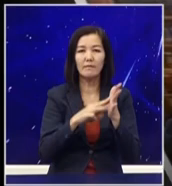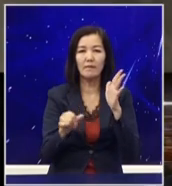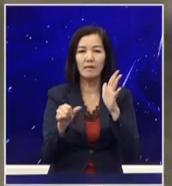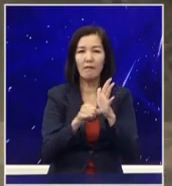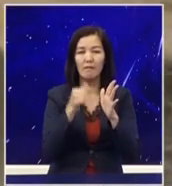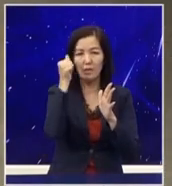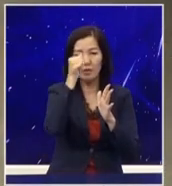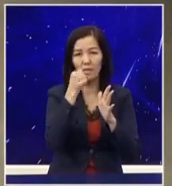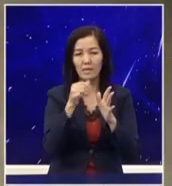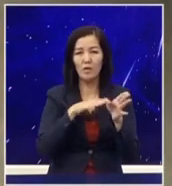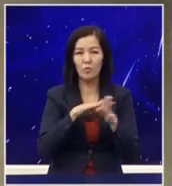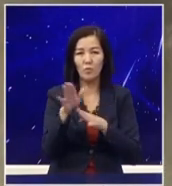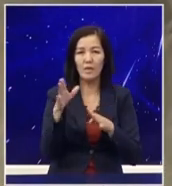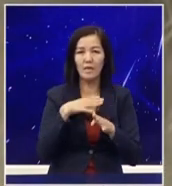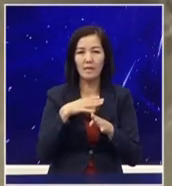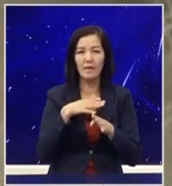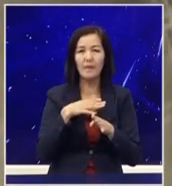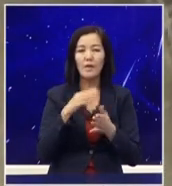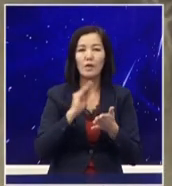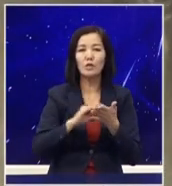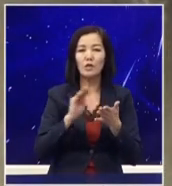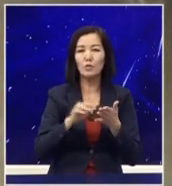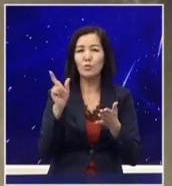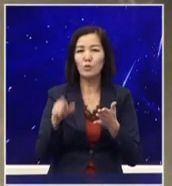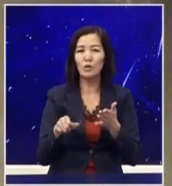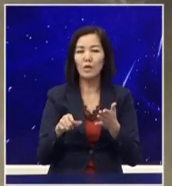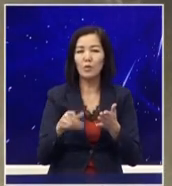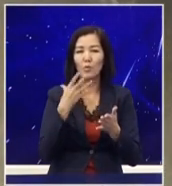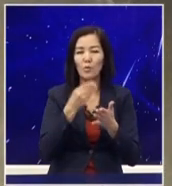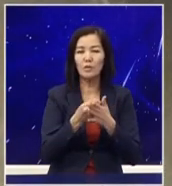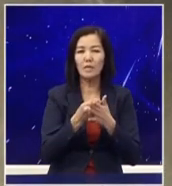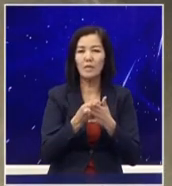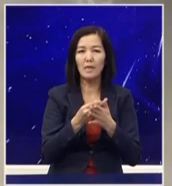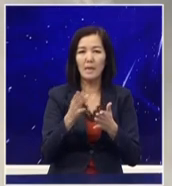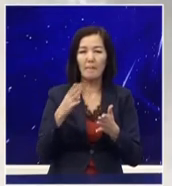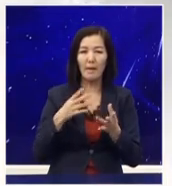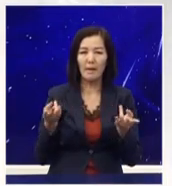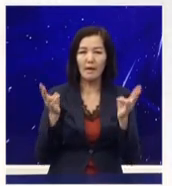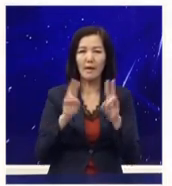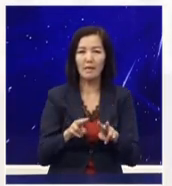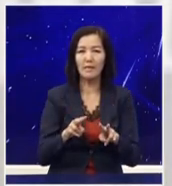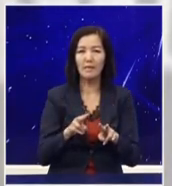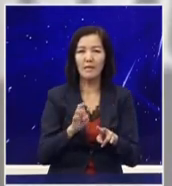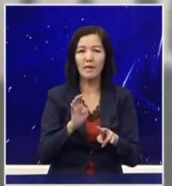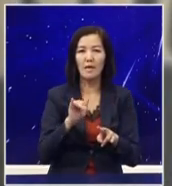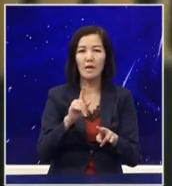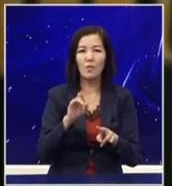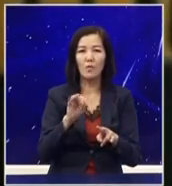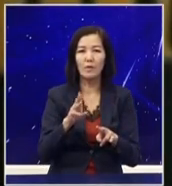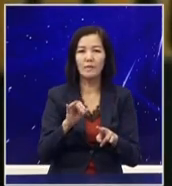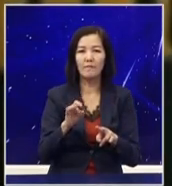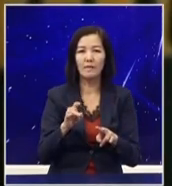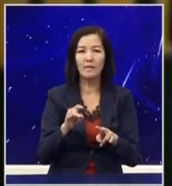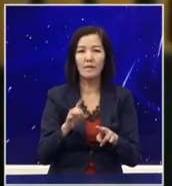жасқа келер. Әдебиет әлемінде бұл жазушылар өшпес мұра қалдырды. Мәселен, Мұхтар Әуезов халықтың аңызы негізінде